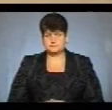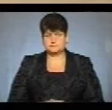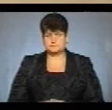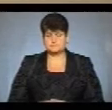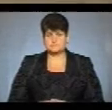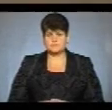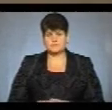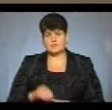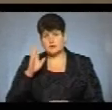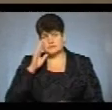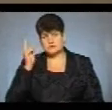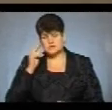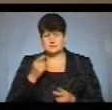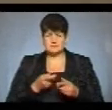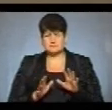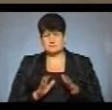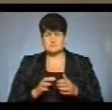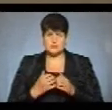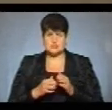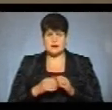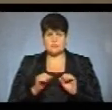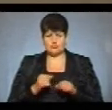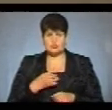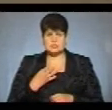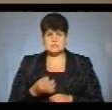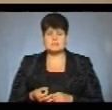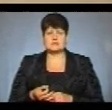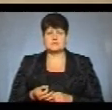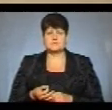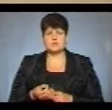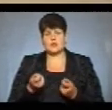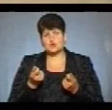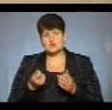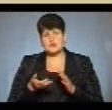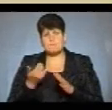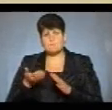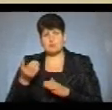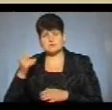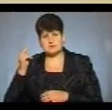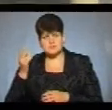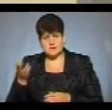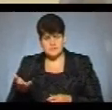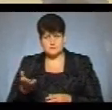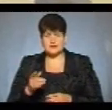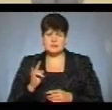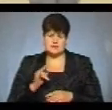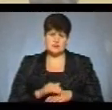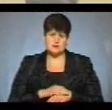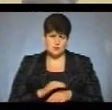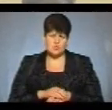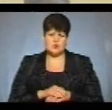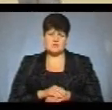Учень навчався так посередньо, можна сказати. Ну, трошки пропускав заняття. Дитина, він добра,